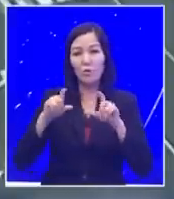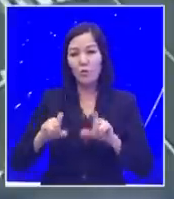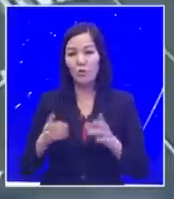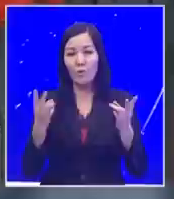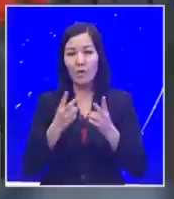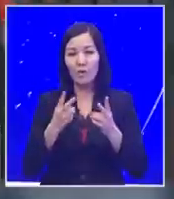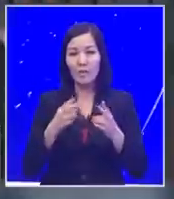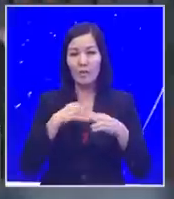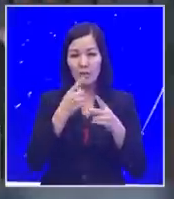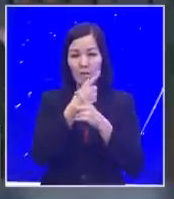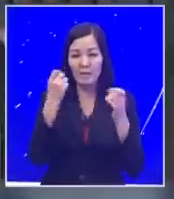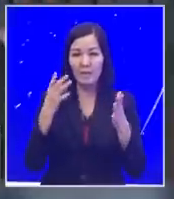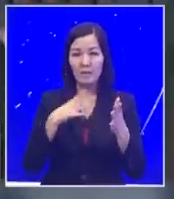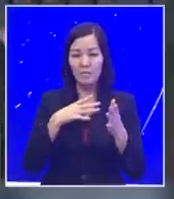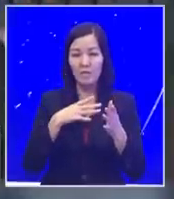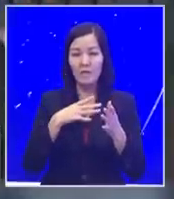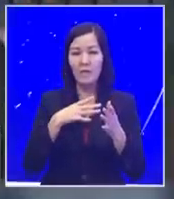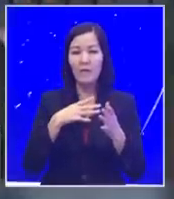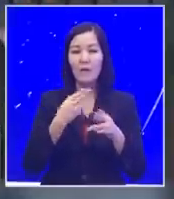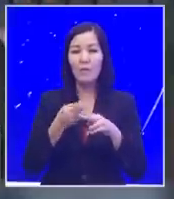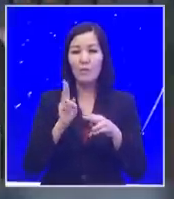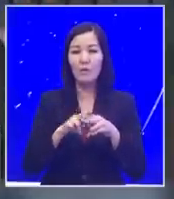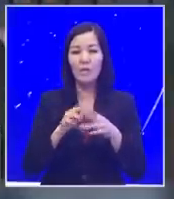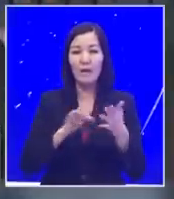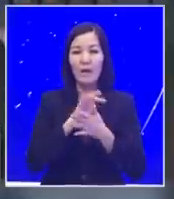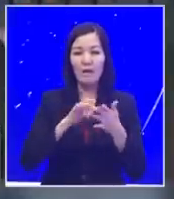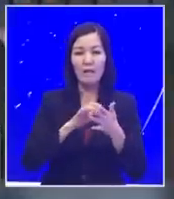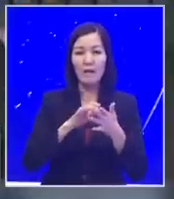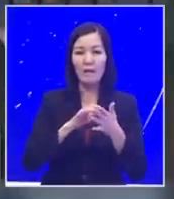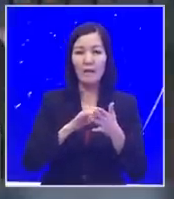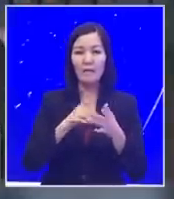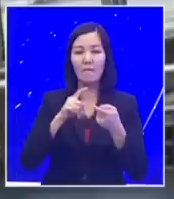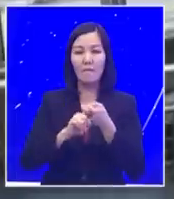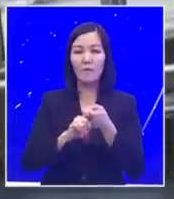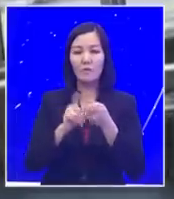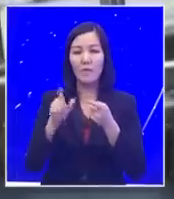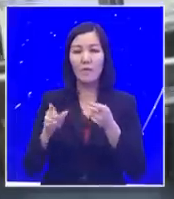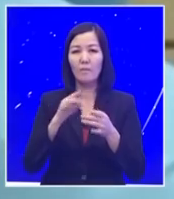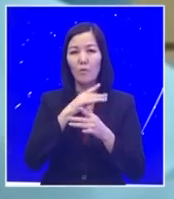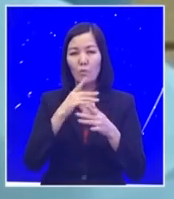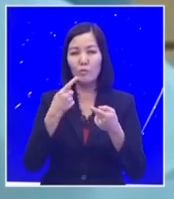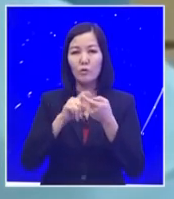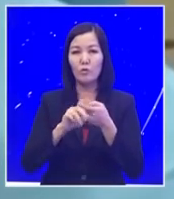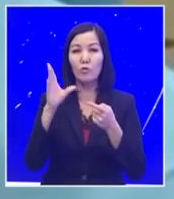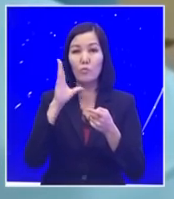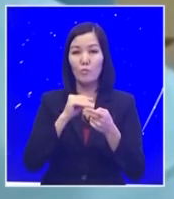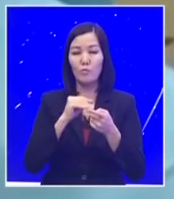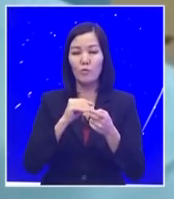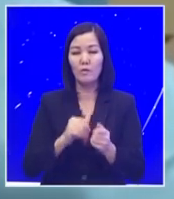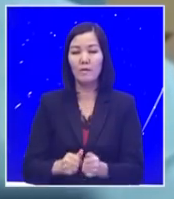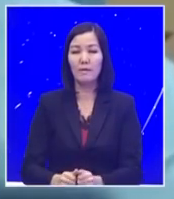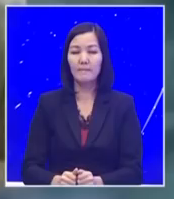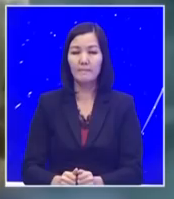шақырды. Ескертулер бекер жасалып жатқан жоқ. Өйткені шаһар басшысы вирусты тұрғындардың жартысы жұқтыру мүмкін деген болжам айтып